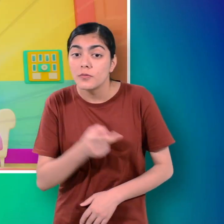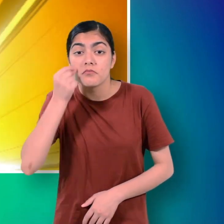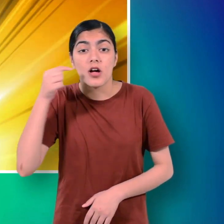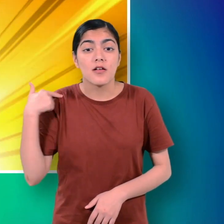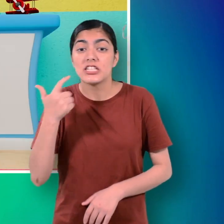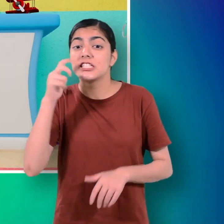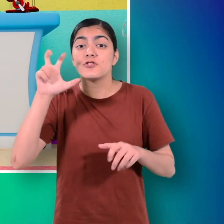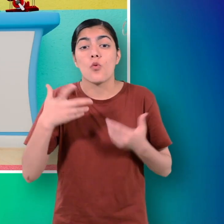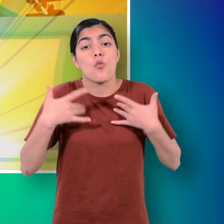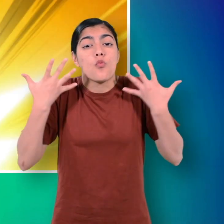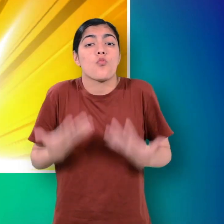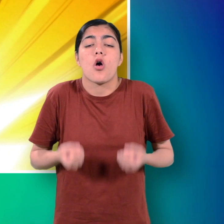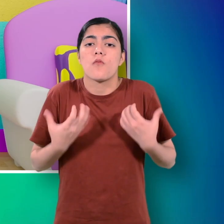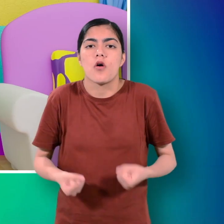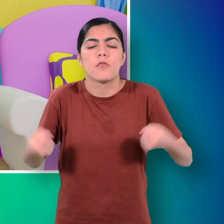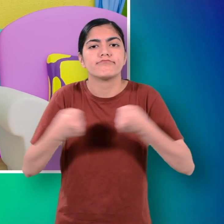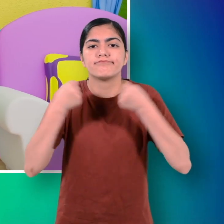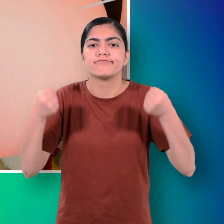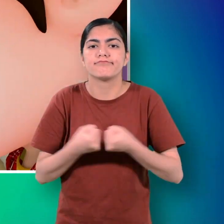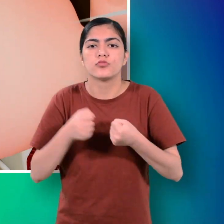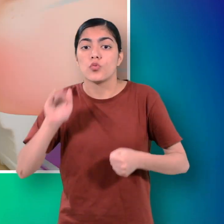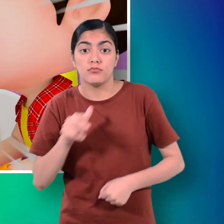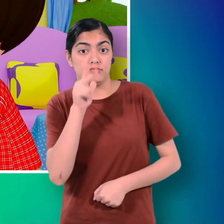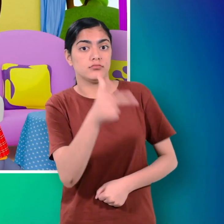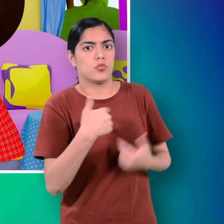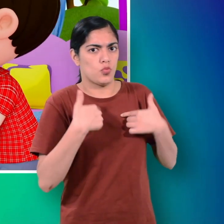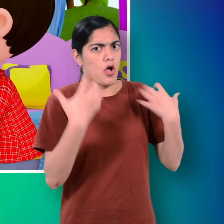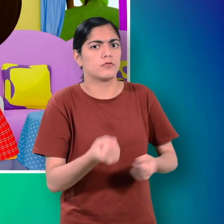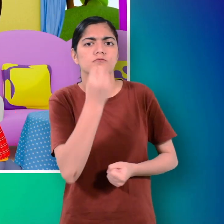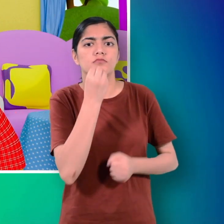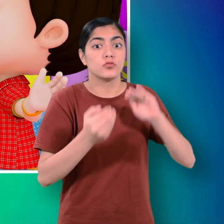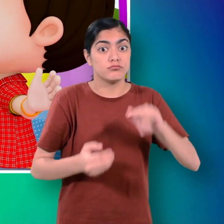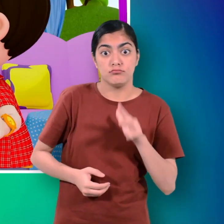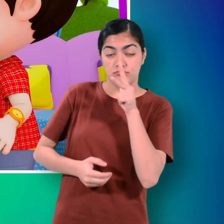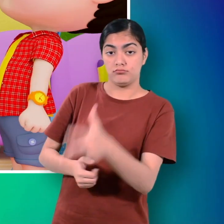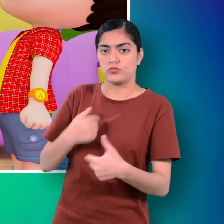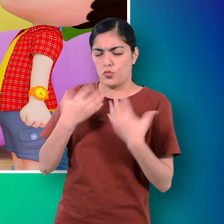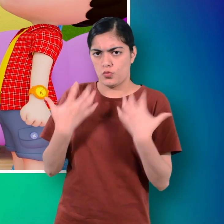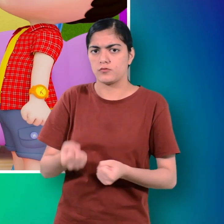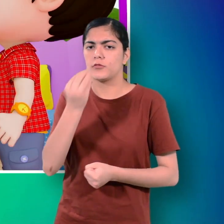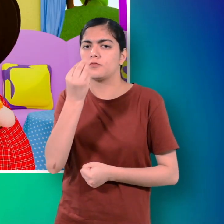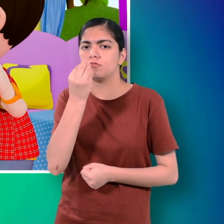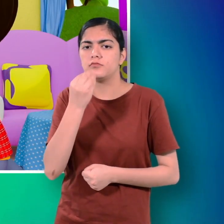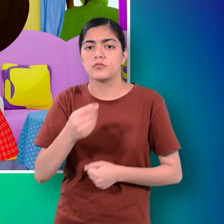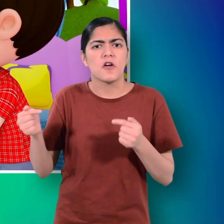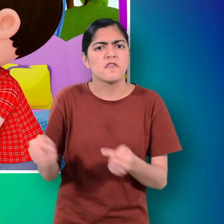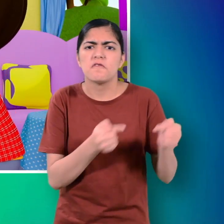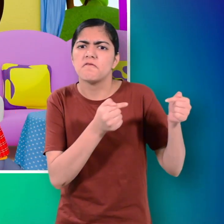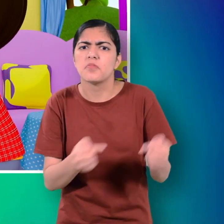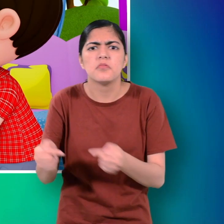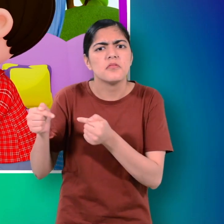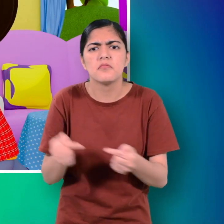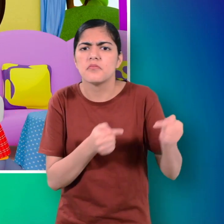चुन्नू मुन्नू थे दो भाई, रसगुल्ले पे हुई लड़ाई। चुन्नू बोला मैं खाऊंगा, मुन्नू बोला मैं